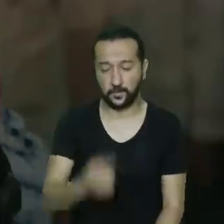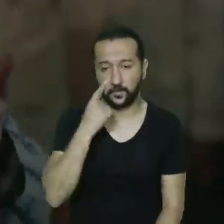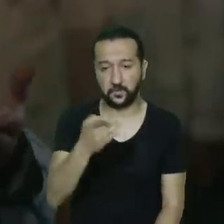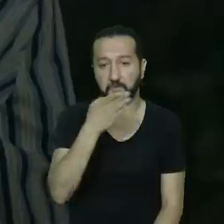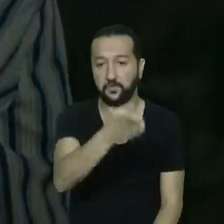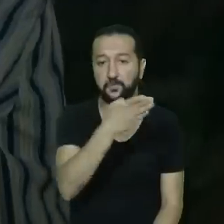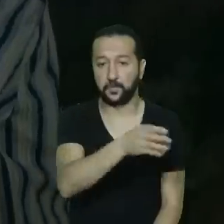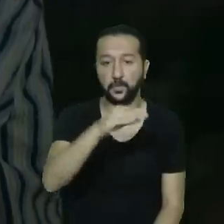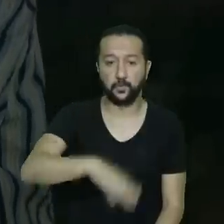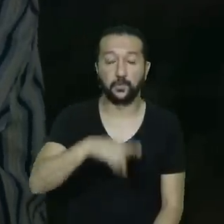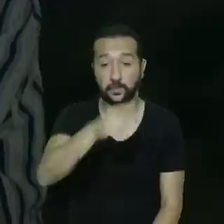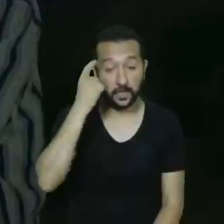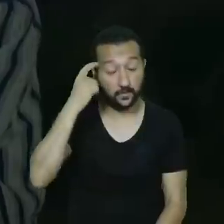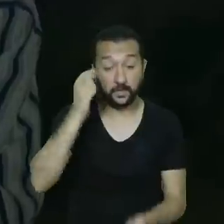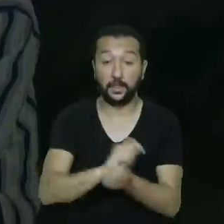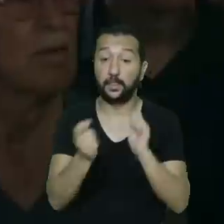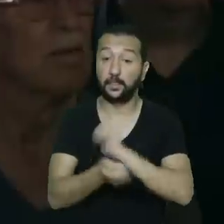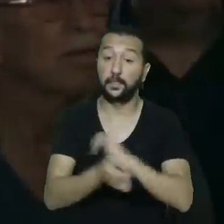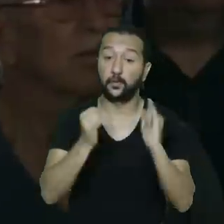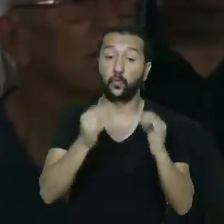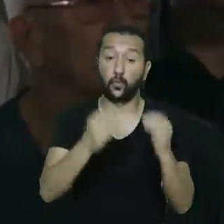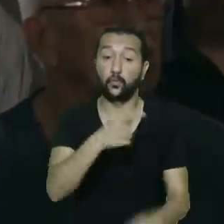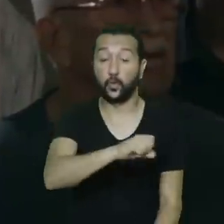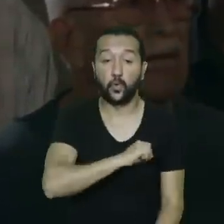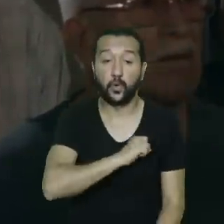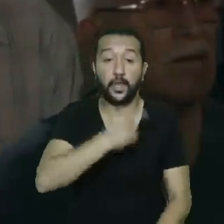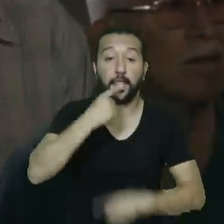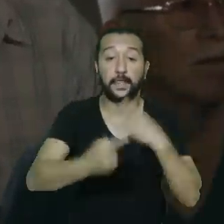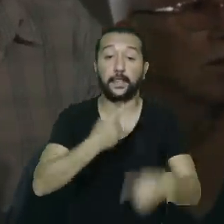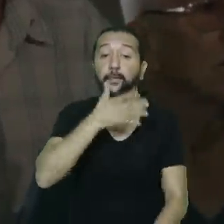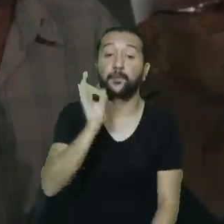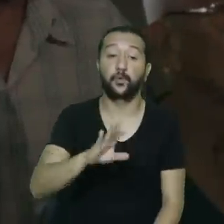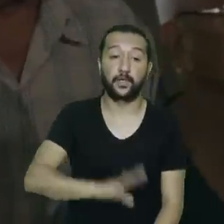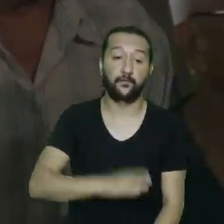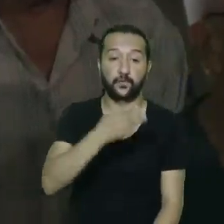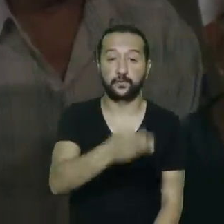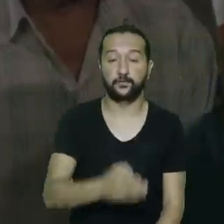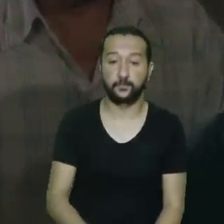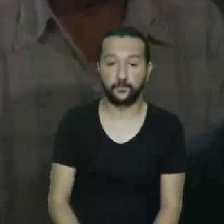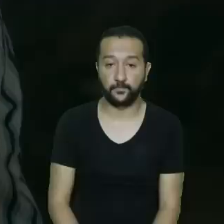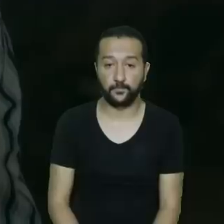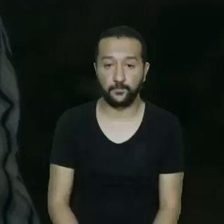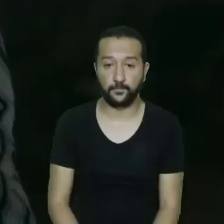Görün, görün. Çocuğu getirdikleri hale bak. Korkudan ne dediğini bilmiyor ki yavrucak.